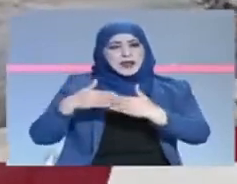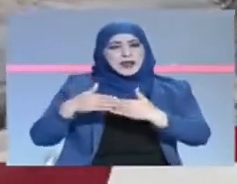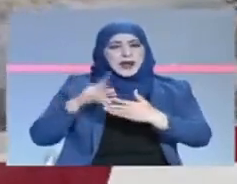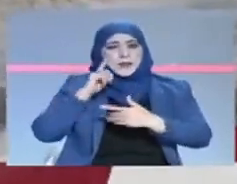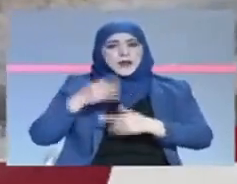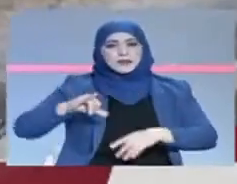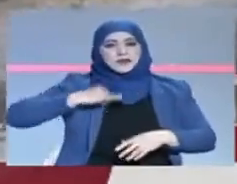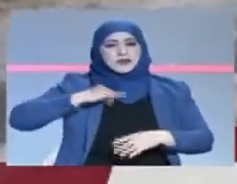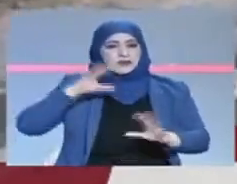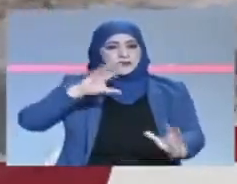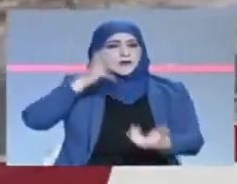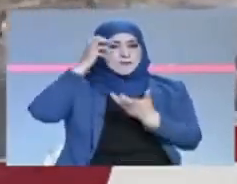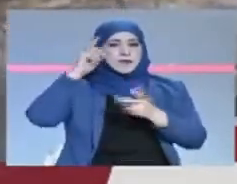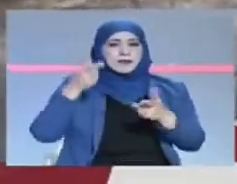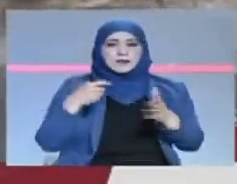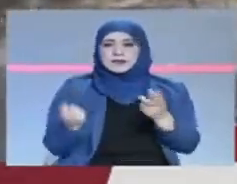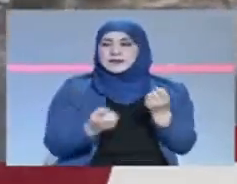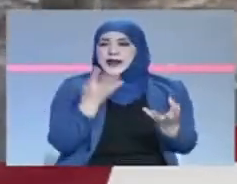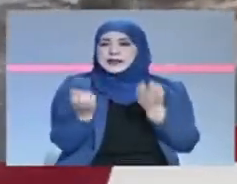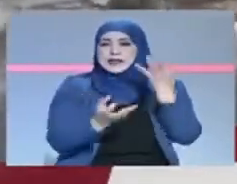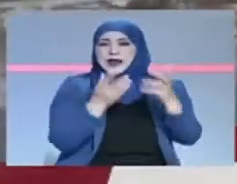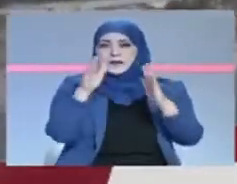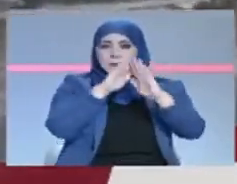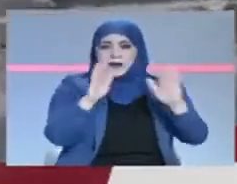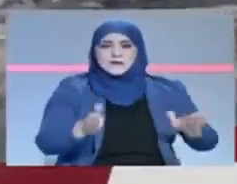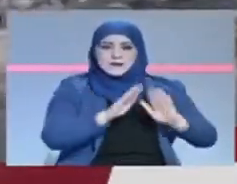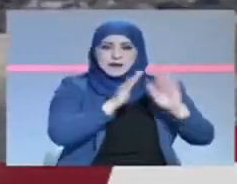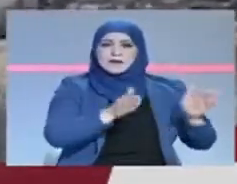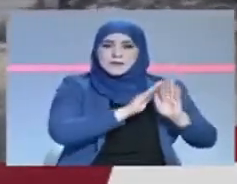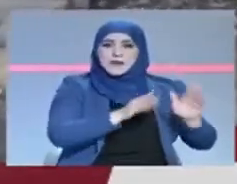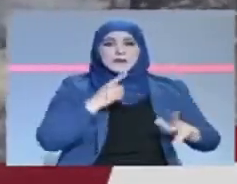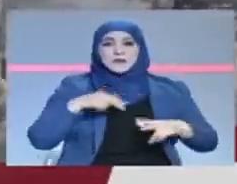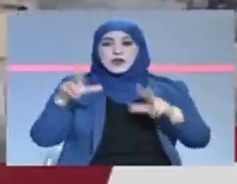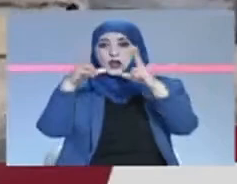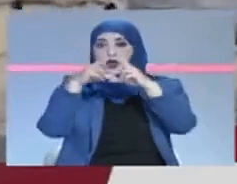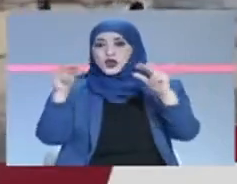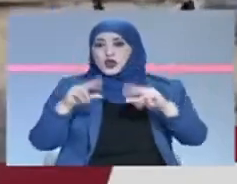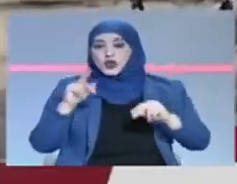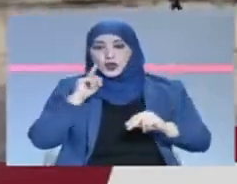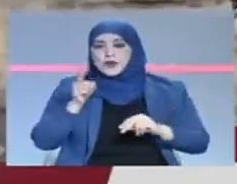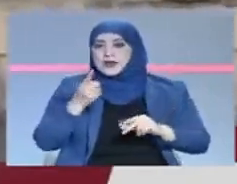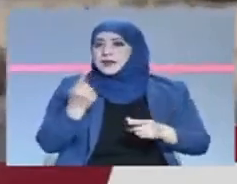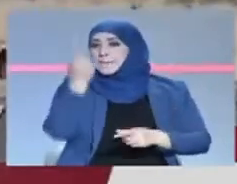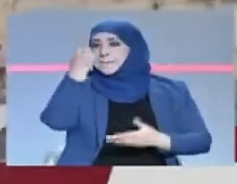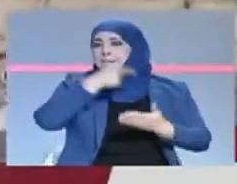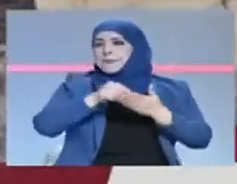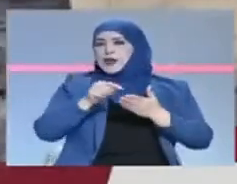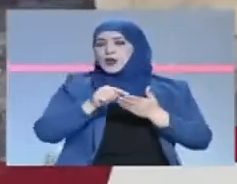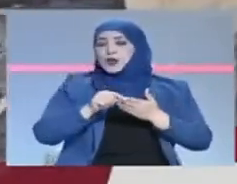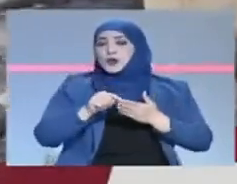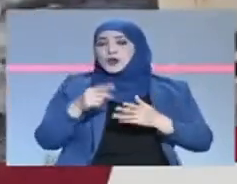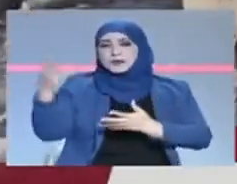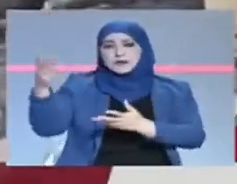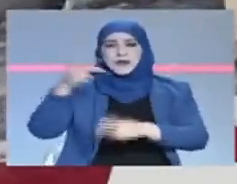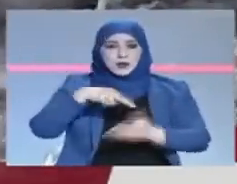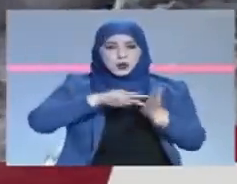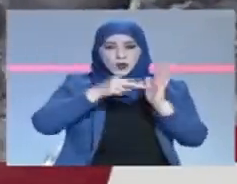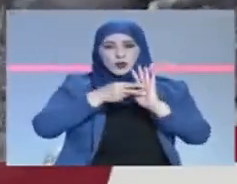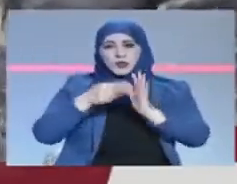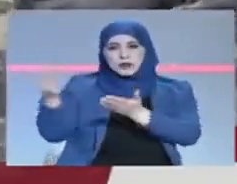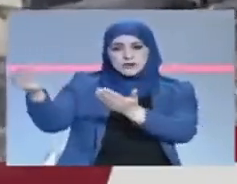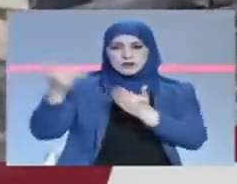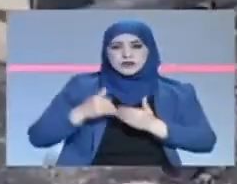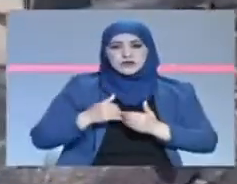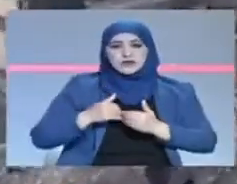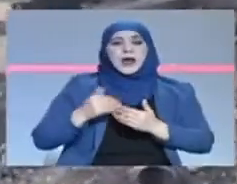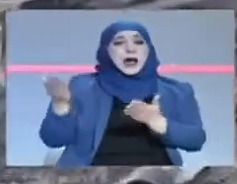شبان غاضبين بإضرام النار في المخيم. ويذكر أن لبنان يأوي أكثر من 1 مليون لاجئ سوري فروا منذ بداية